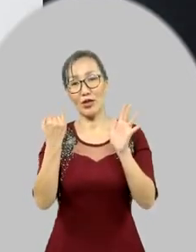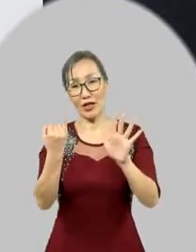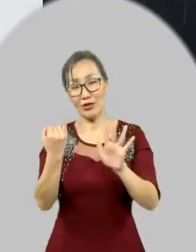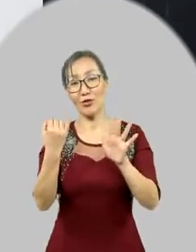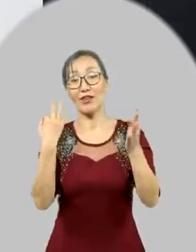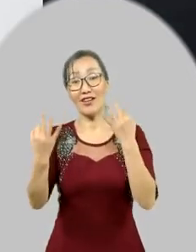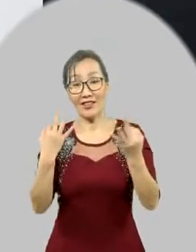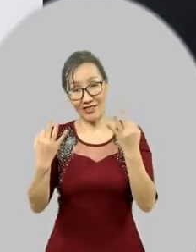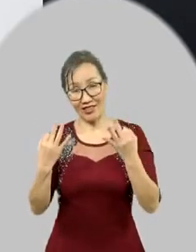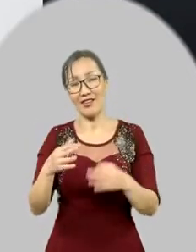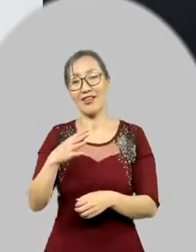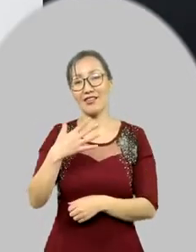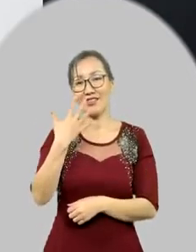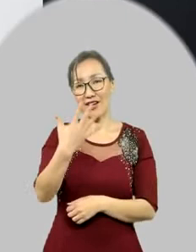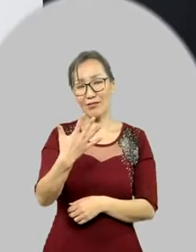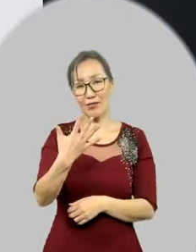5688,